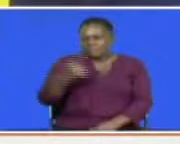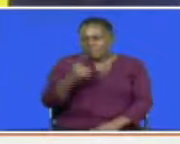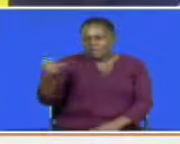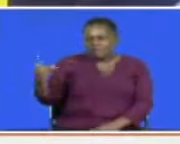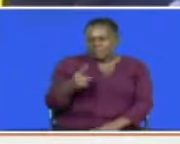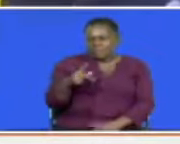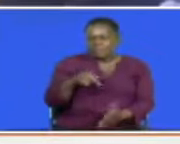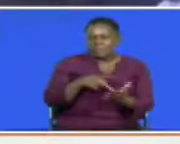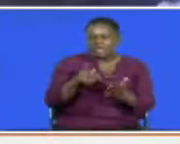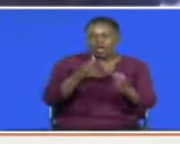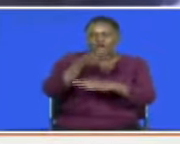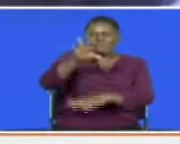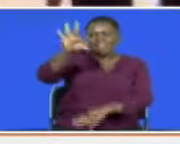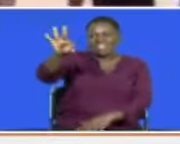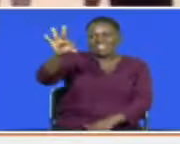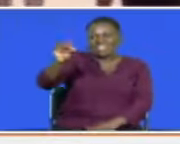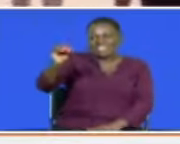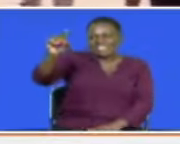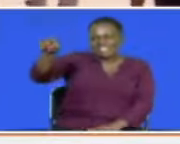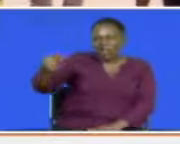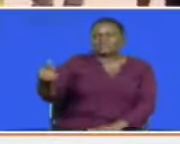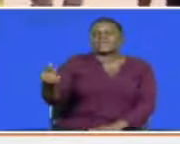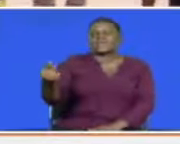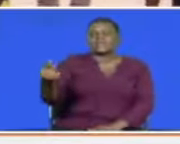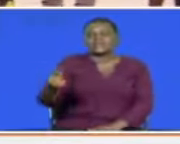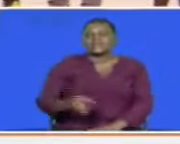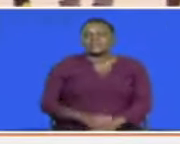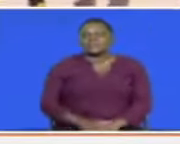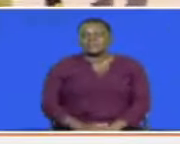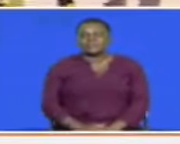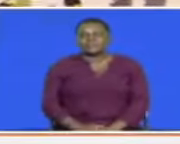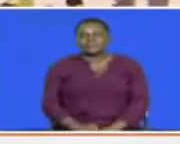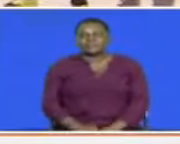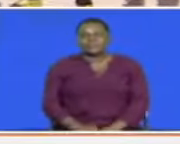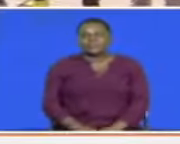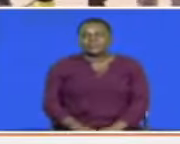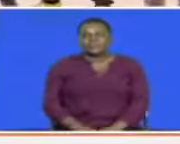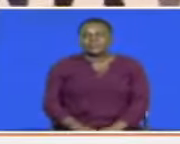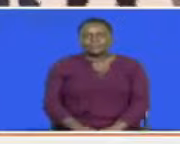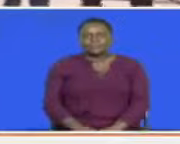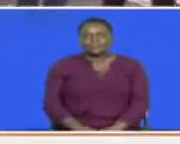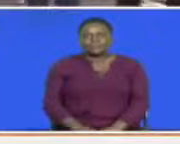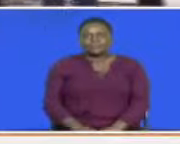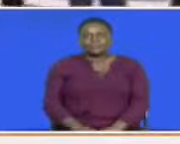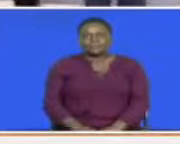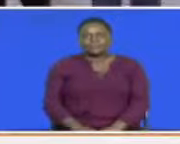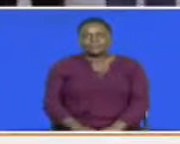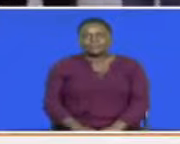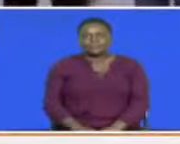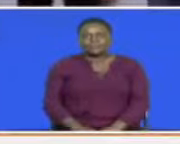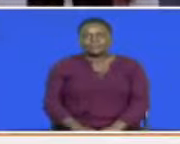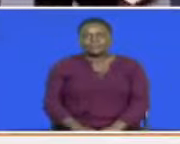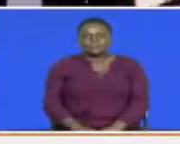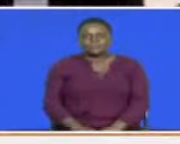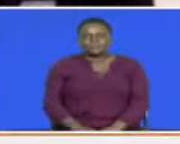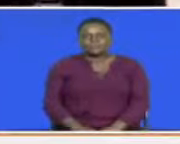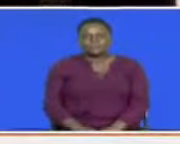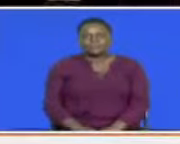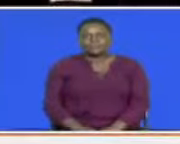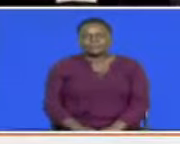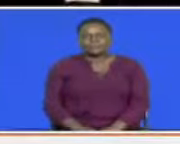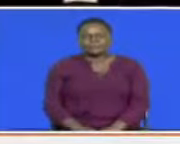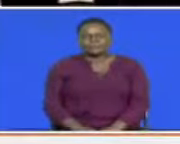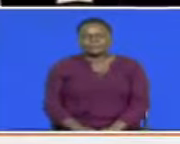paying over 30,000. Anne Musungu, KTN News, Nairobi. For the union.